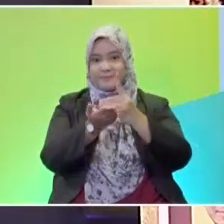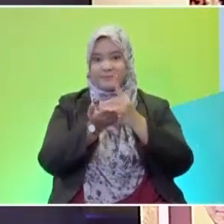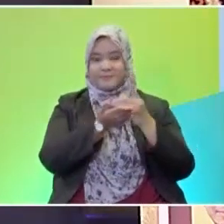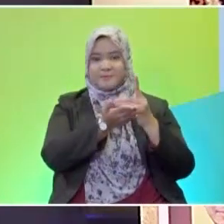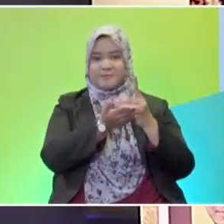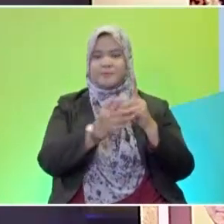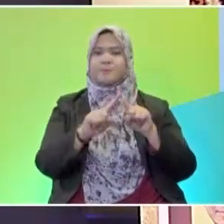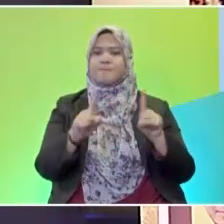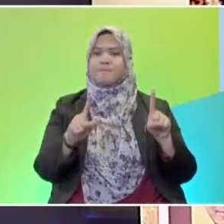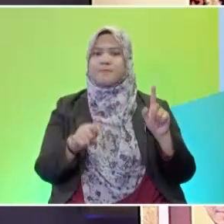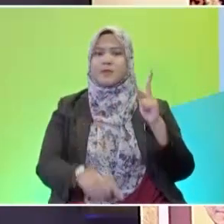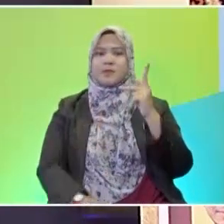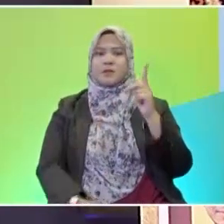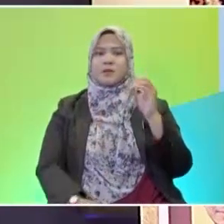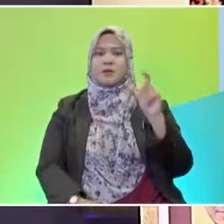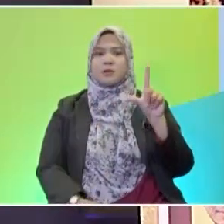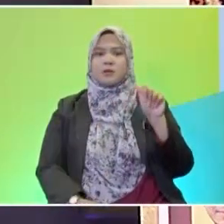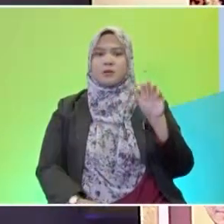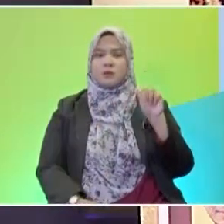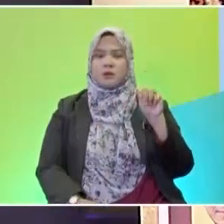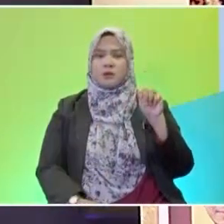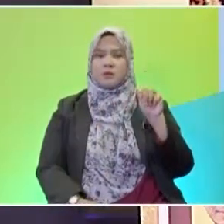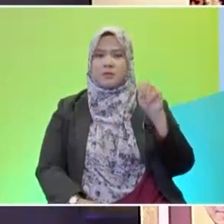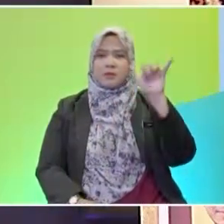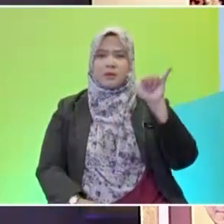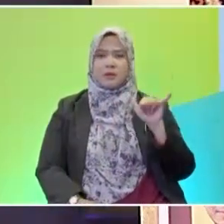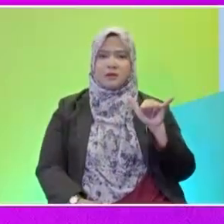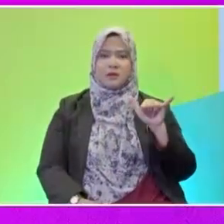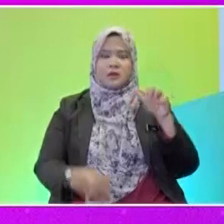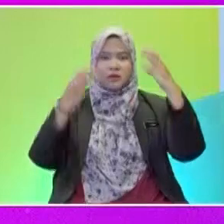yang tak cukup lagi ada yang belum sempurna dia punya pasir betul